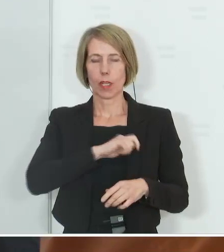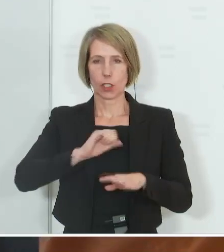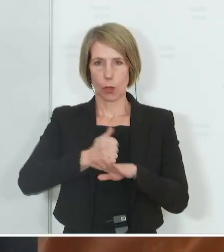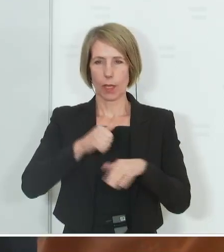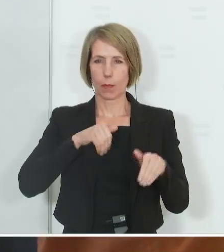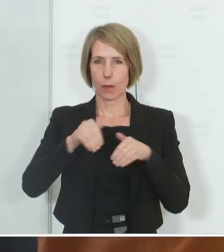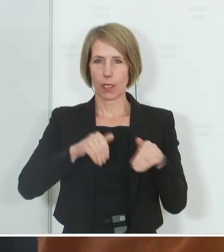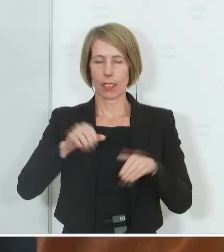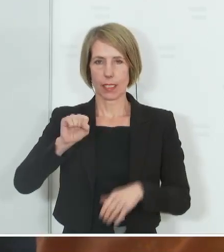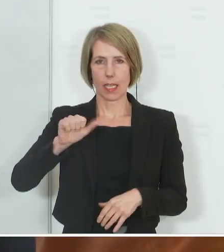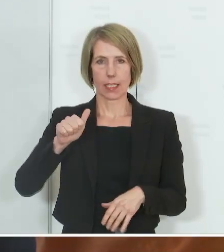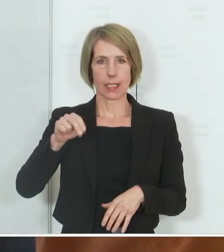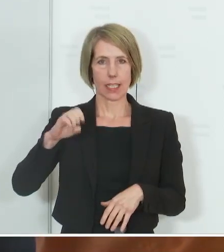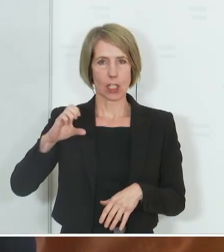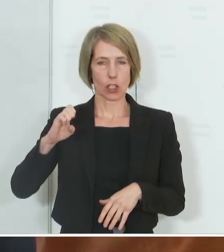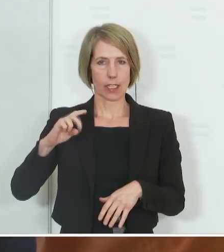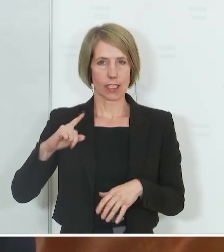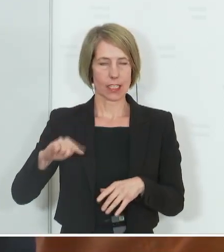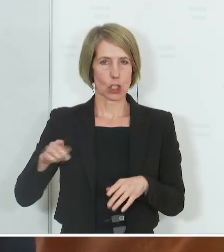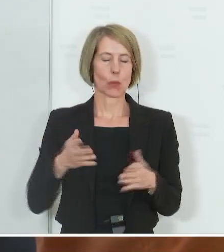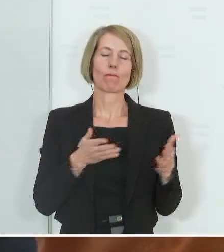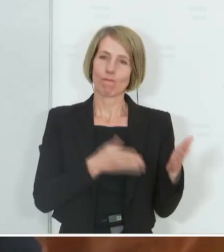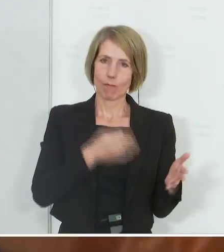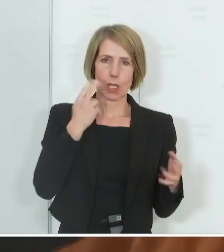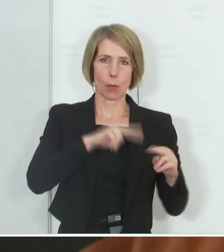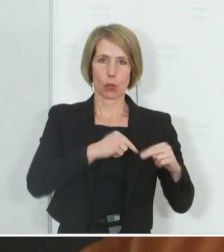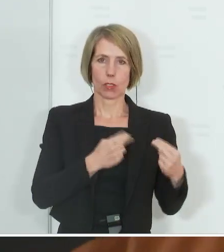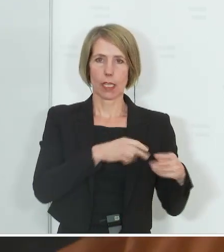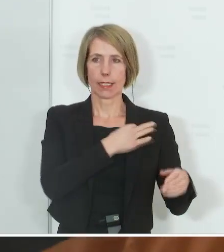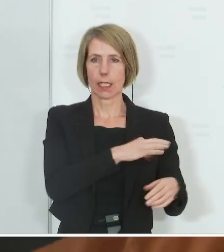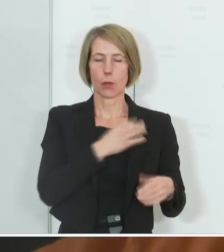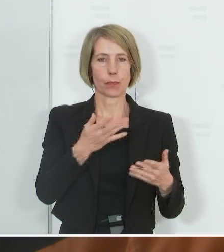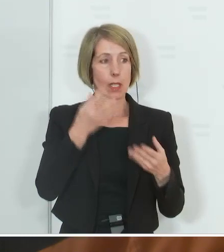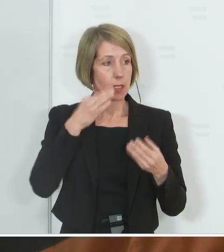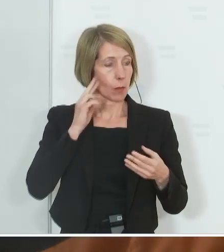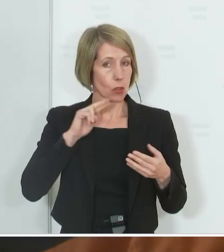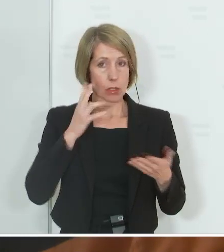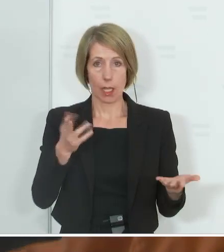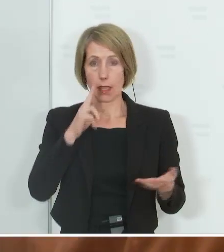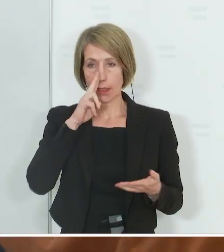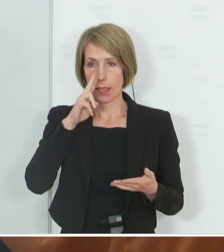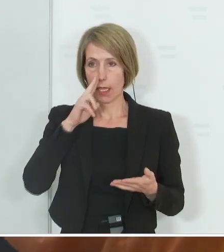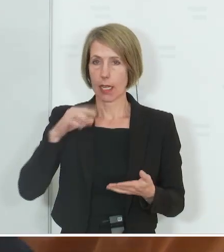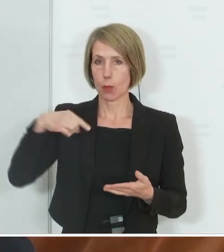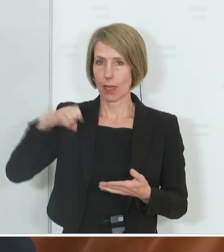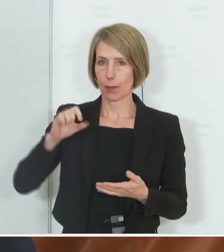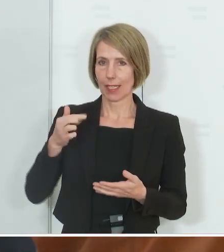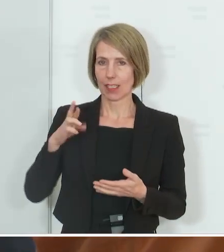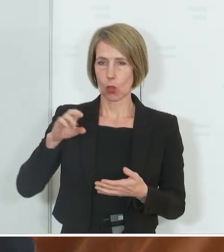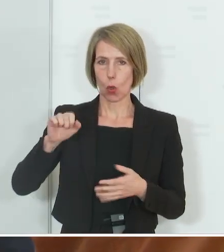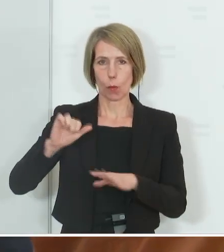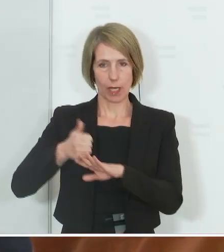Wort. Vielen Dank, meine sehr geehrten Damen und Herren. Sehr geehrter Ministerpräsident, lieber Pedro, herzlich willkommen in Österreich.